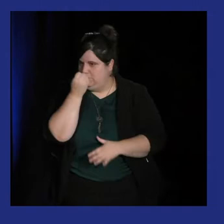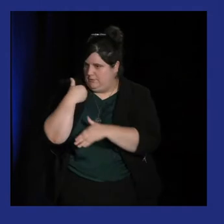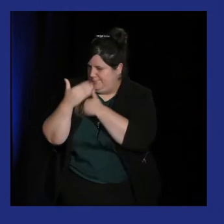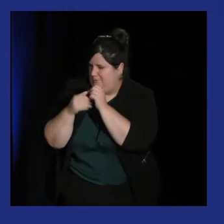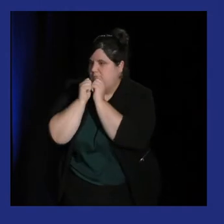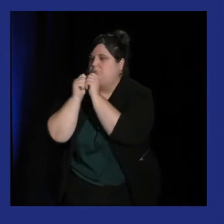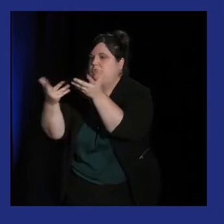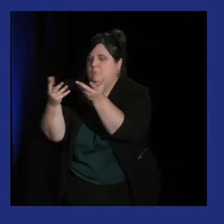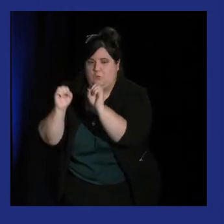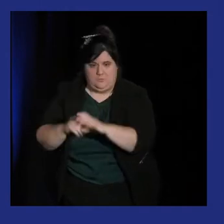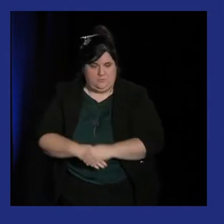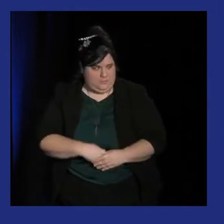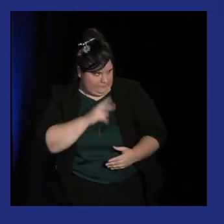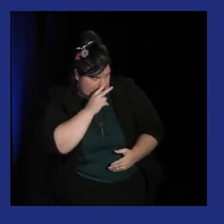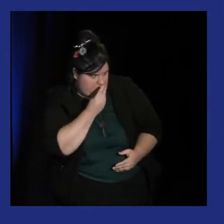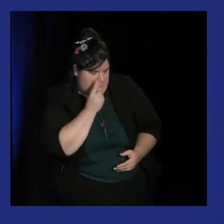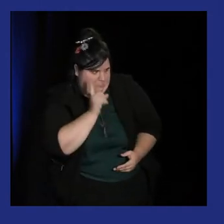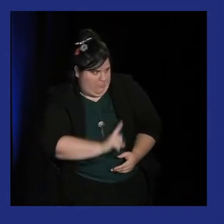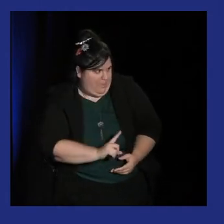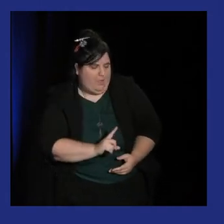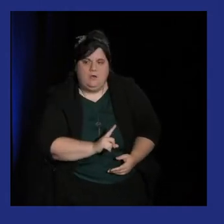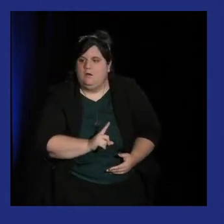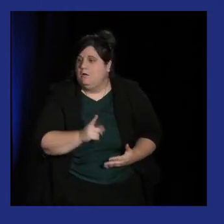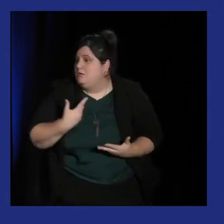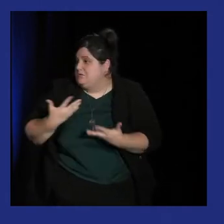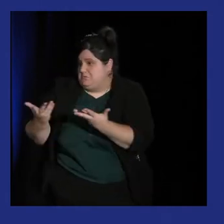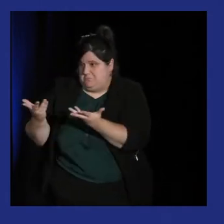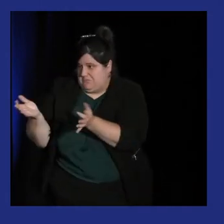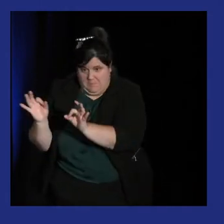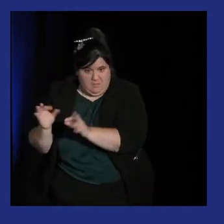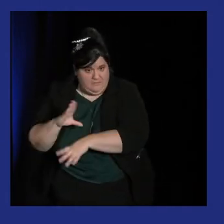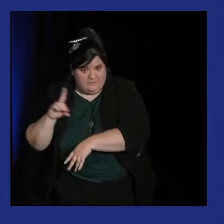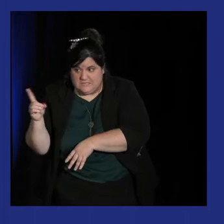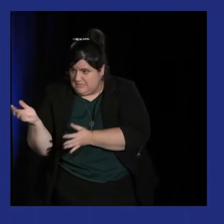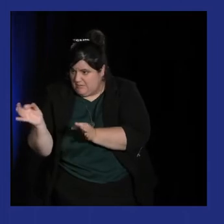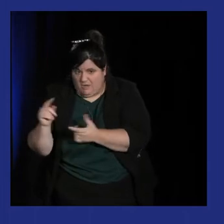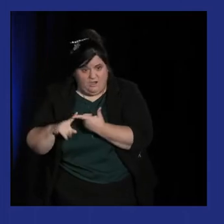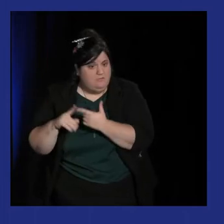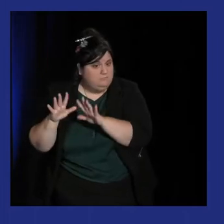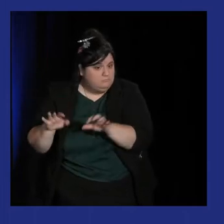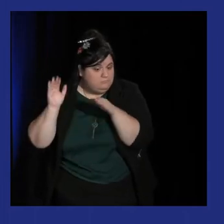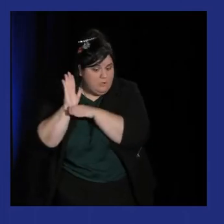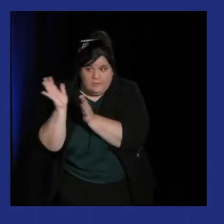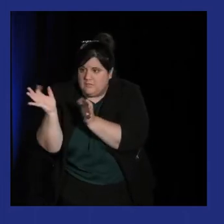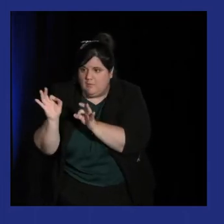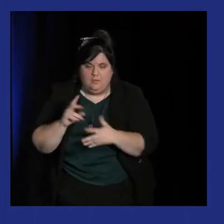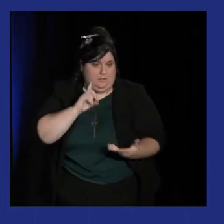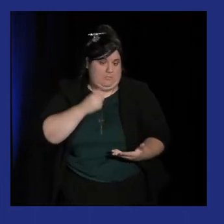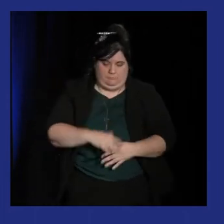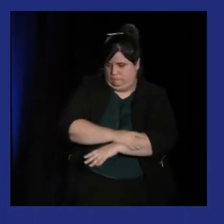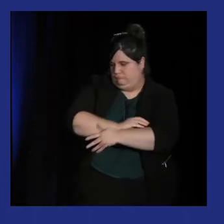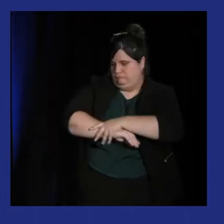qu'on rencontrait où on s'est dit à un moment donné mais pourquoi pas vu qu'il y a pas de concert il y a pas de CD pas pourquoi ne pas en faire et voilà c'est ce qu'on a